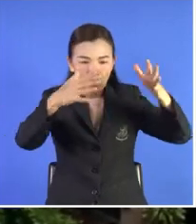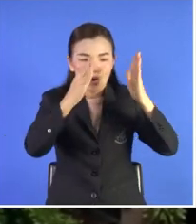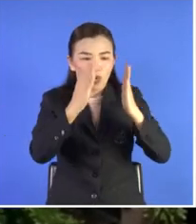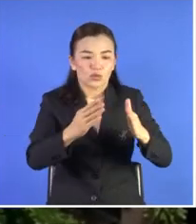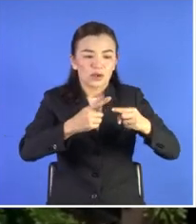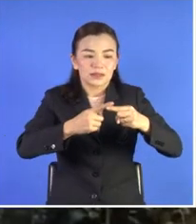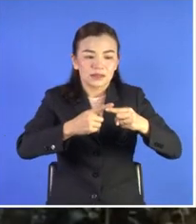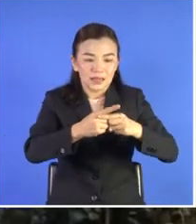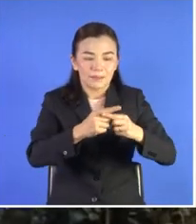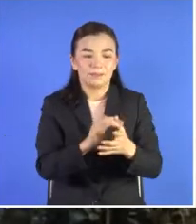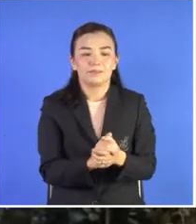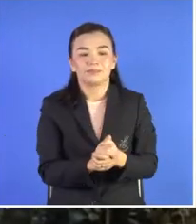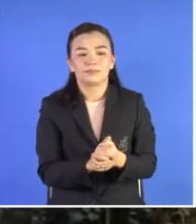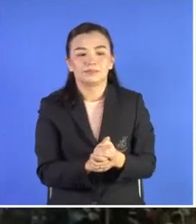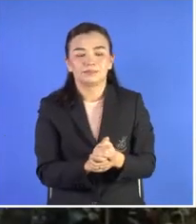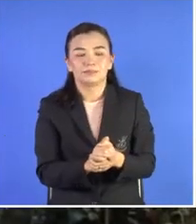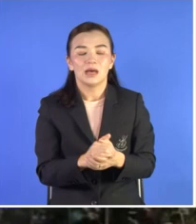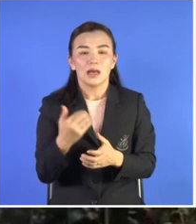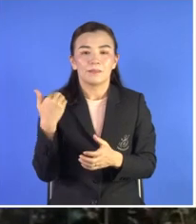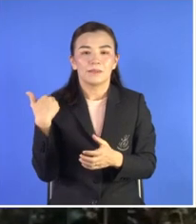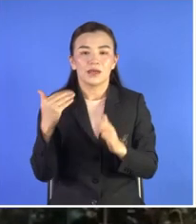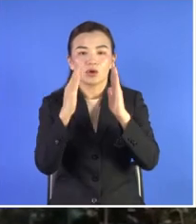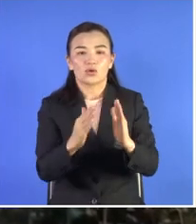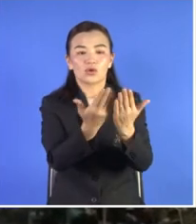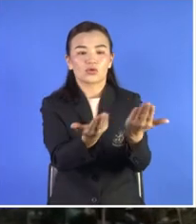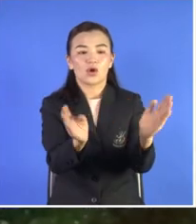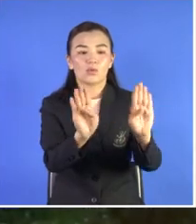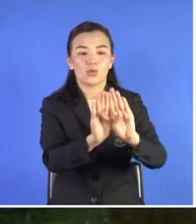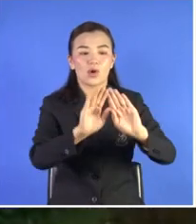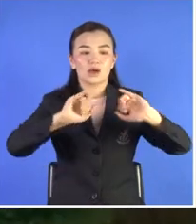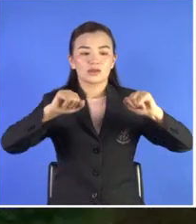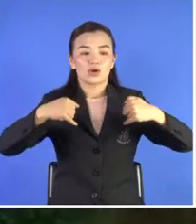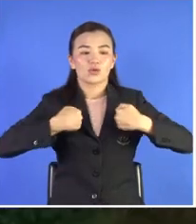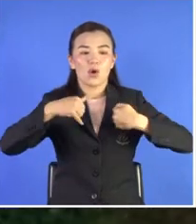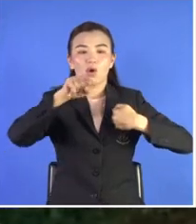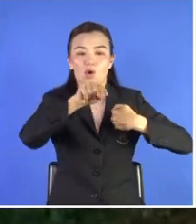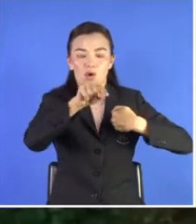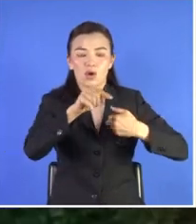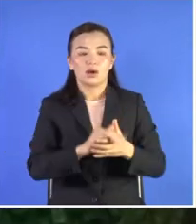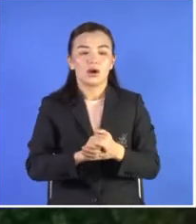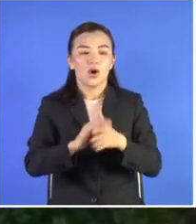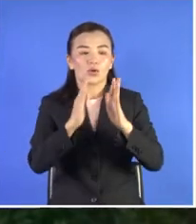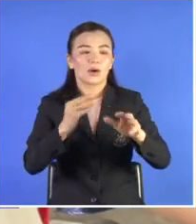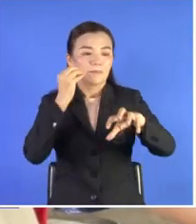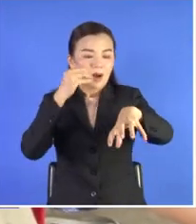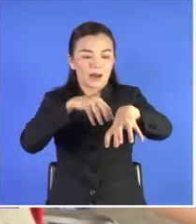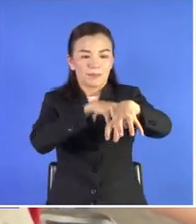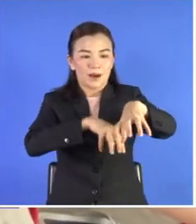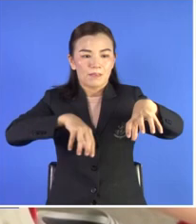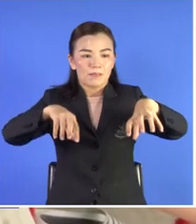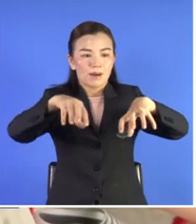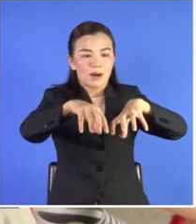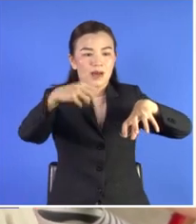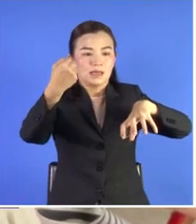หตุการณ์ครั้งนี้ทราบว่ามีคนในครอบครัวของเจ้าของโรงงานพลุเนี่ยและก็ชาวบ้านใกล้เคียงรวม10คน